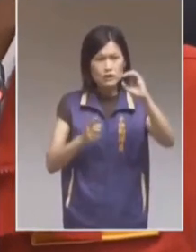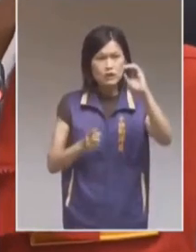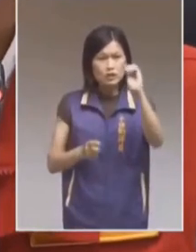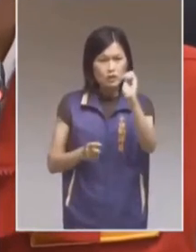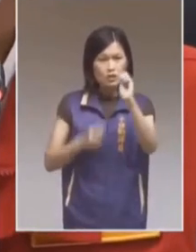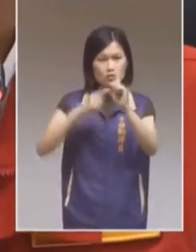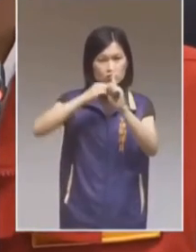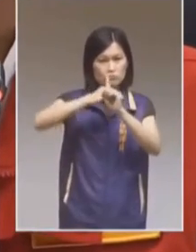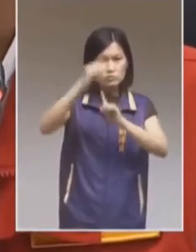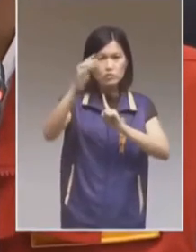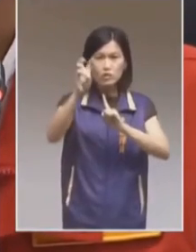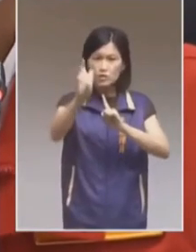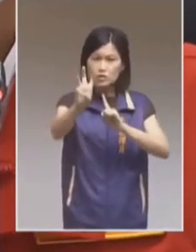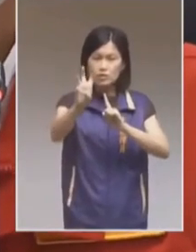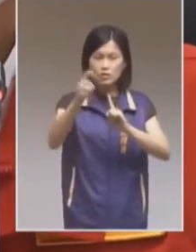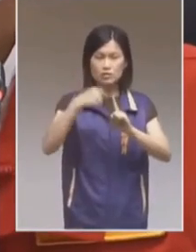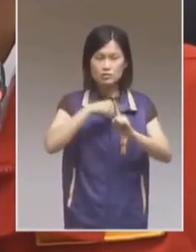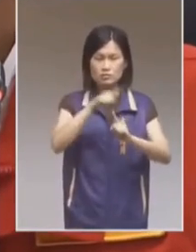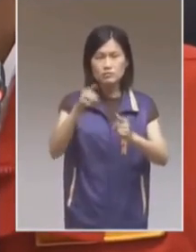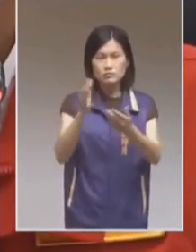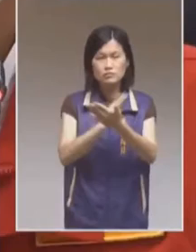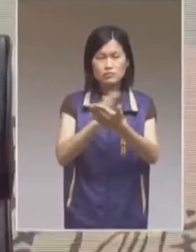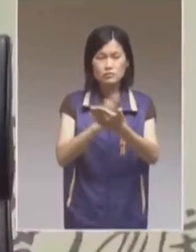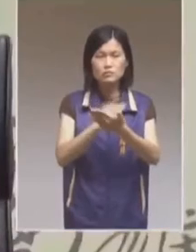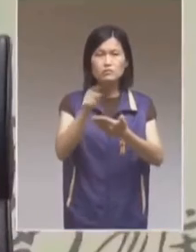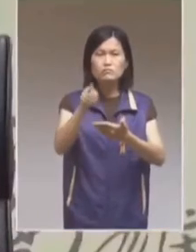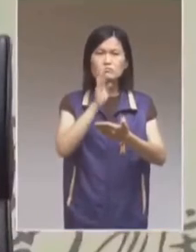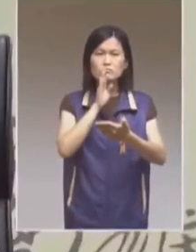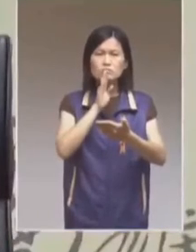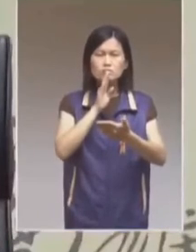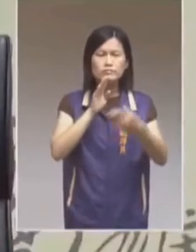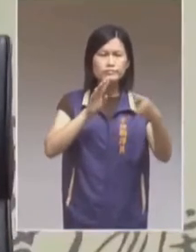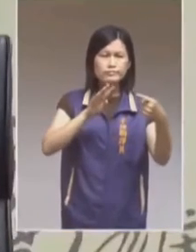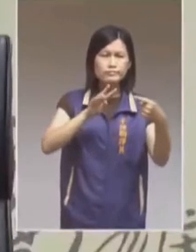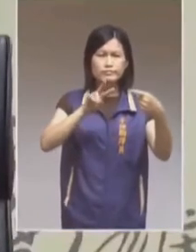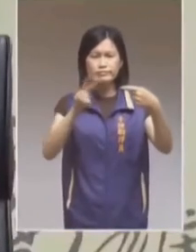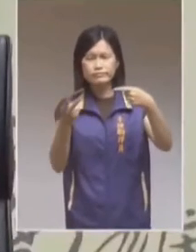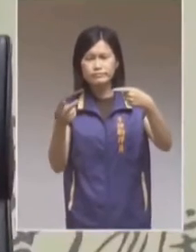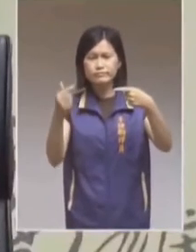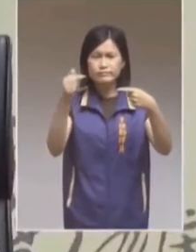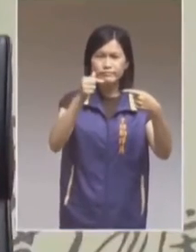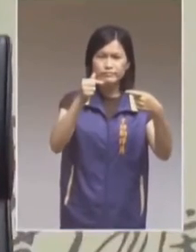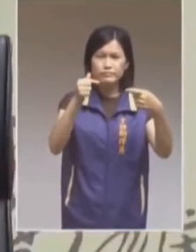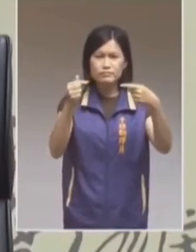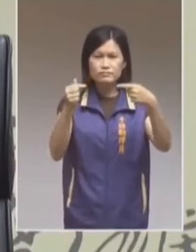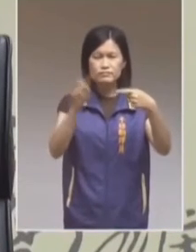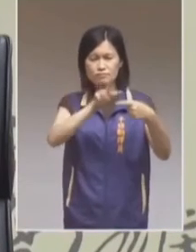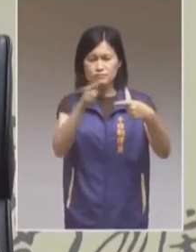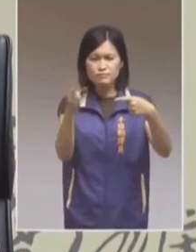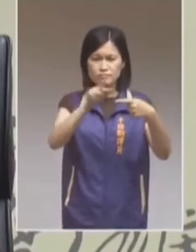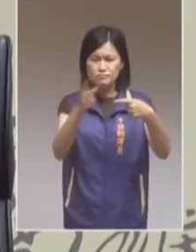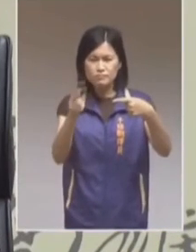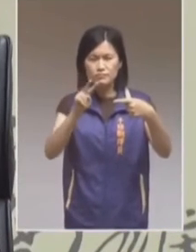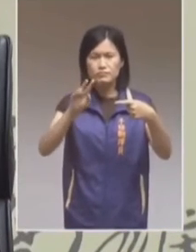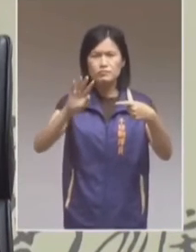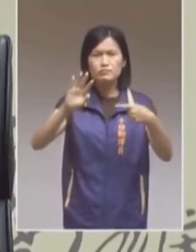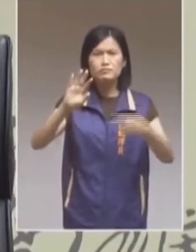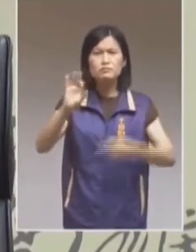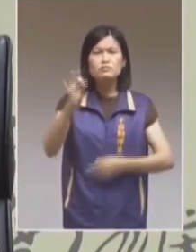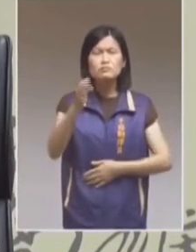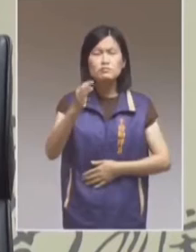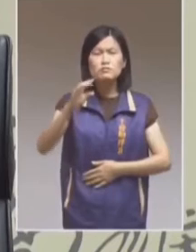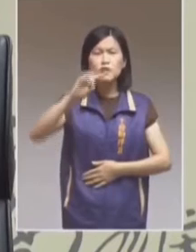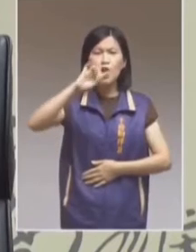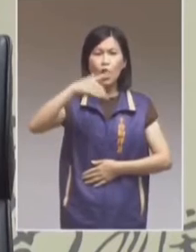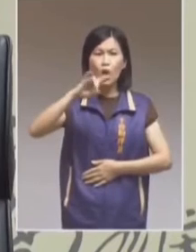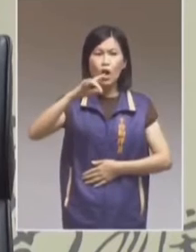啊。那我们的判断，他是在属于阴阴阳阳的阶段，因为越南的盛行率